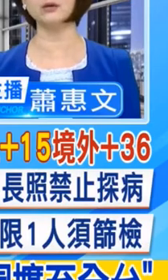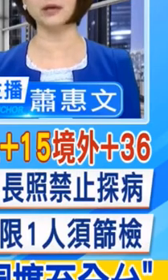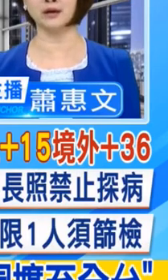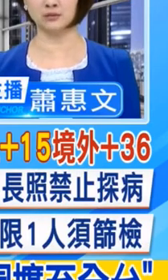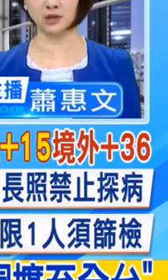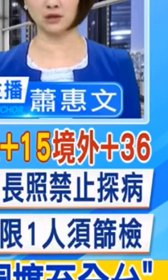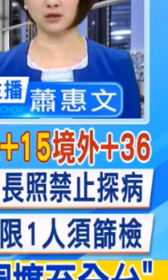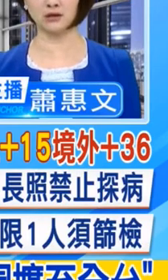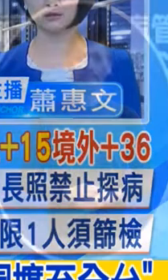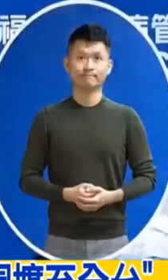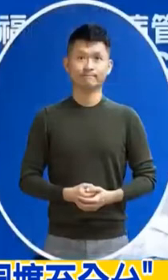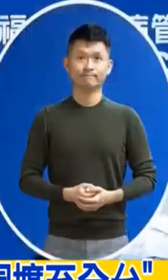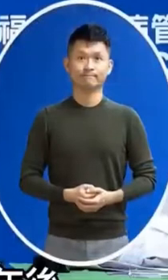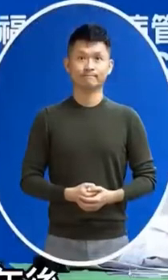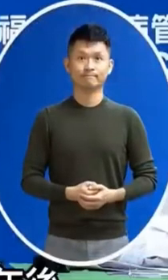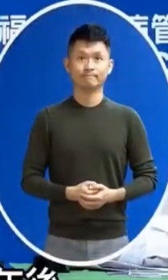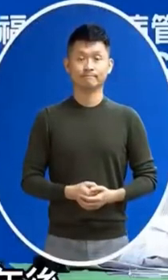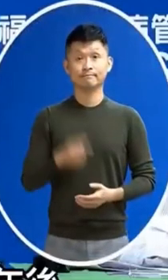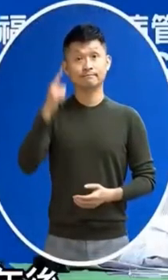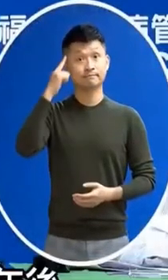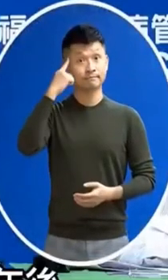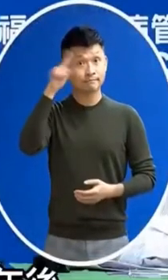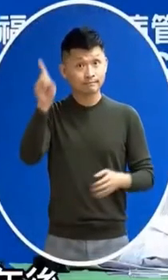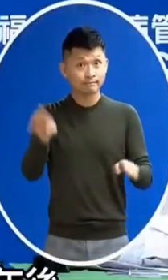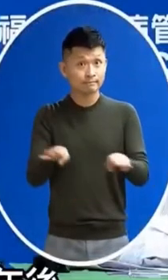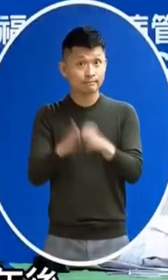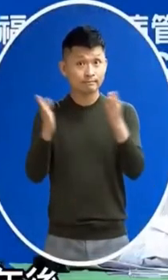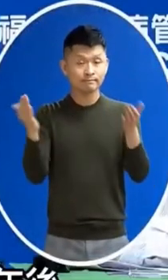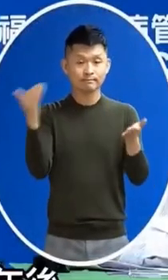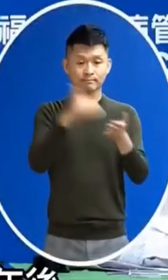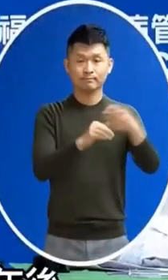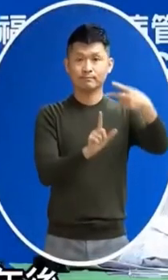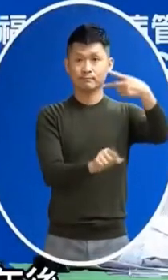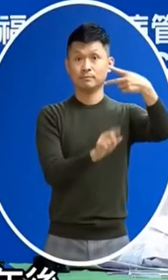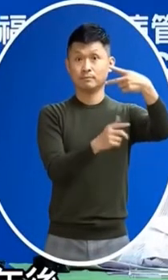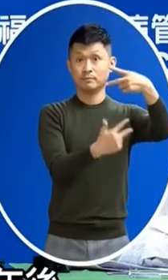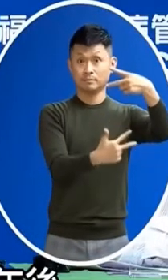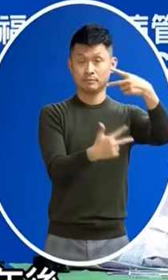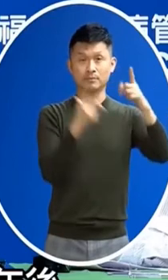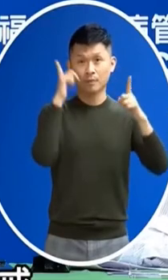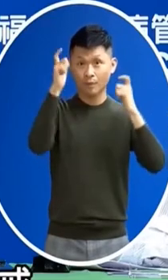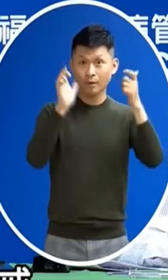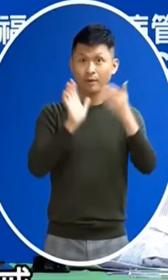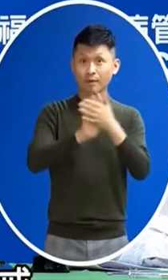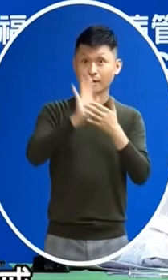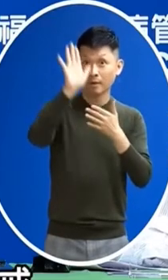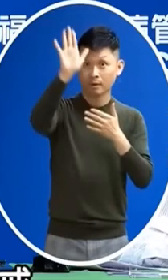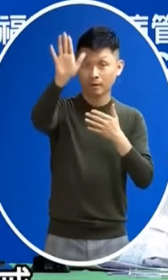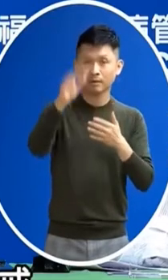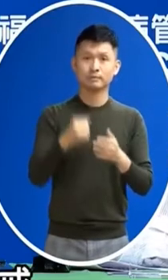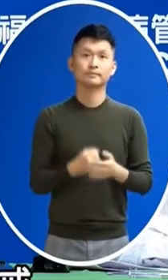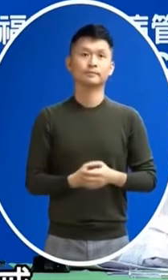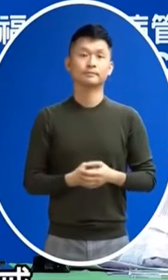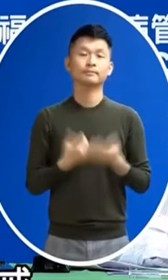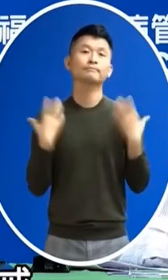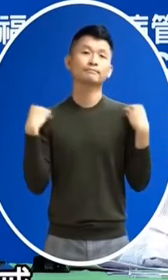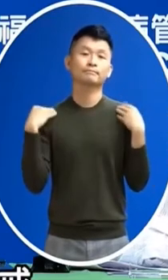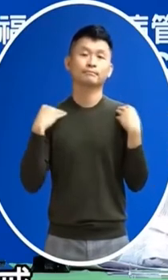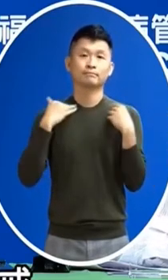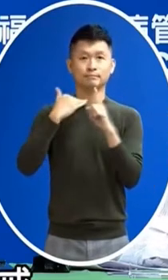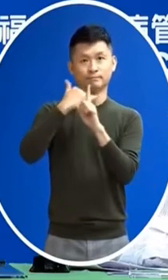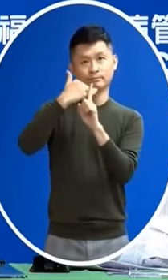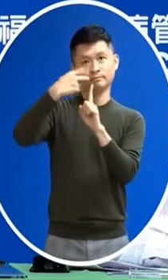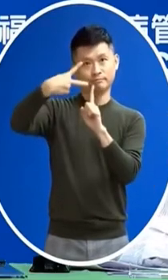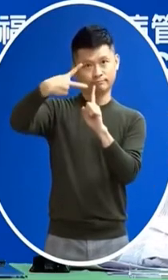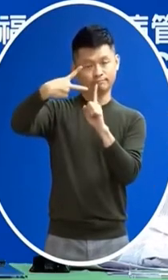为需戴口罩。 从明天起到2月7号到过年后，那我们仍然是维持二级警